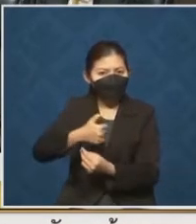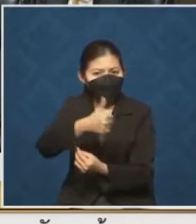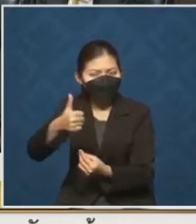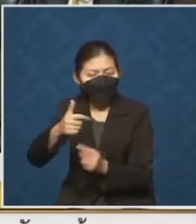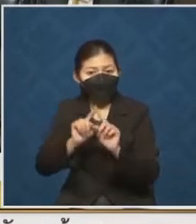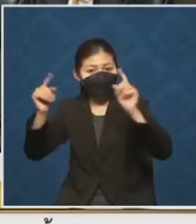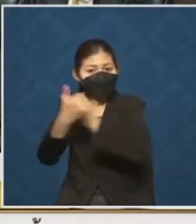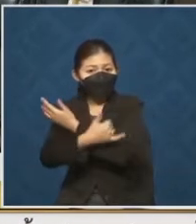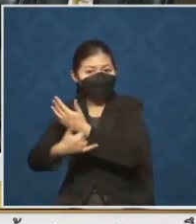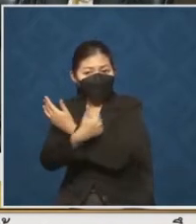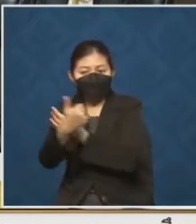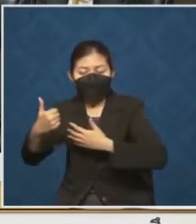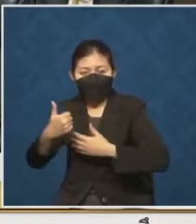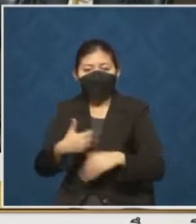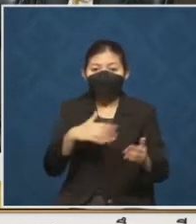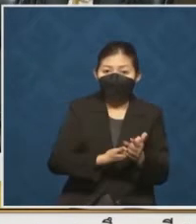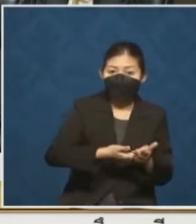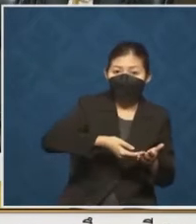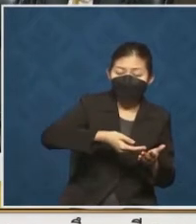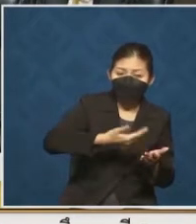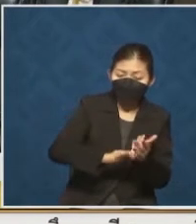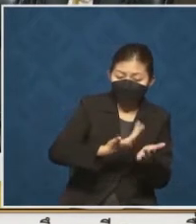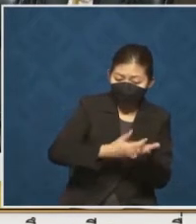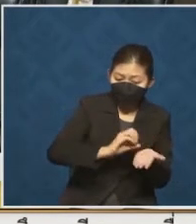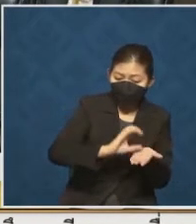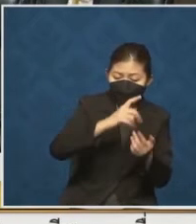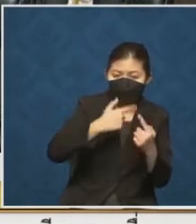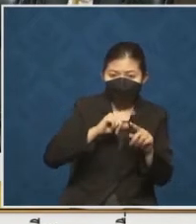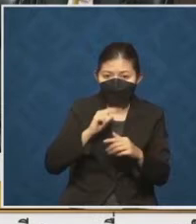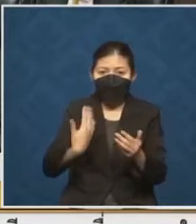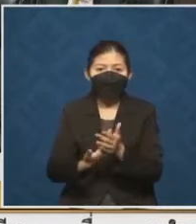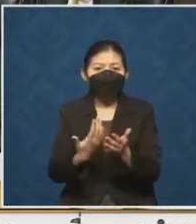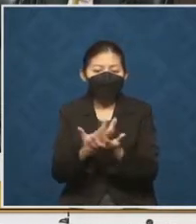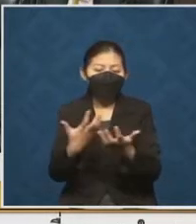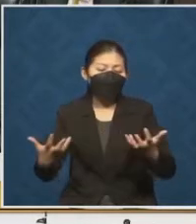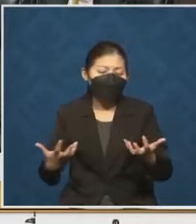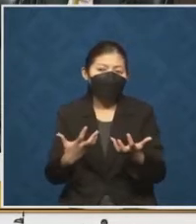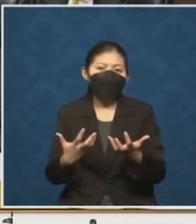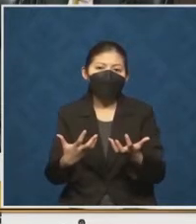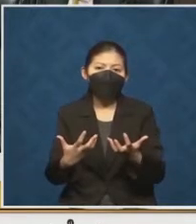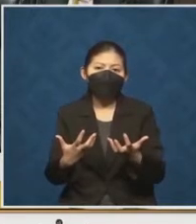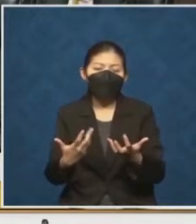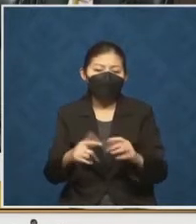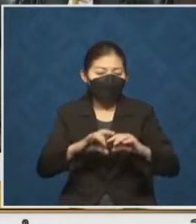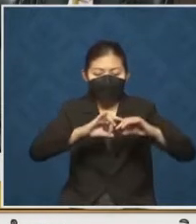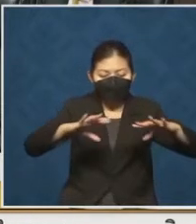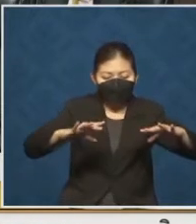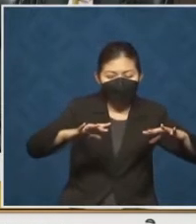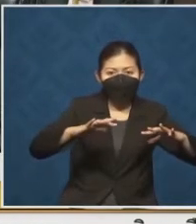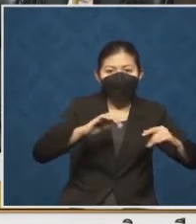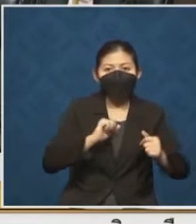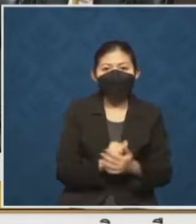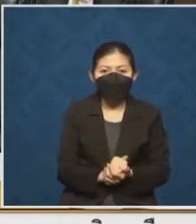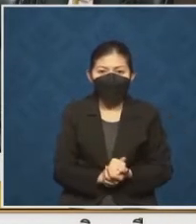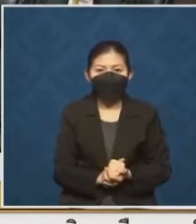ฟังฝ่ายเศรษฐกิจของพรรคร่วมฝ่ายค้านเราจะแจ้งรายละเอียดให้ท่านประธานและท่านร่วมตีที่เคารพได้รับทราบ